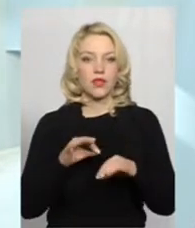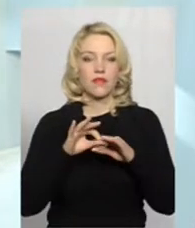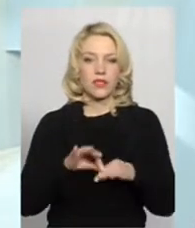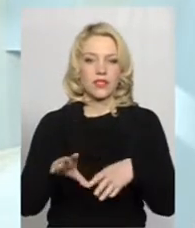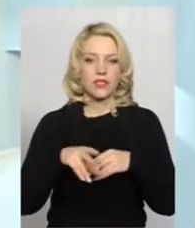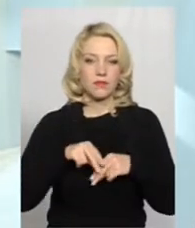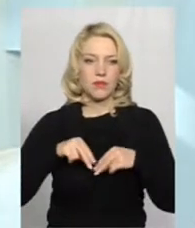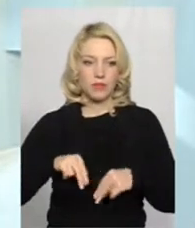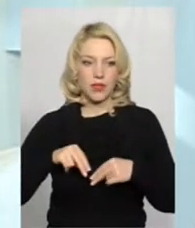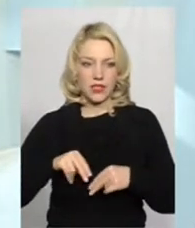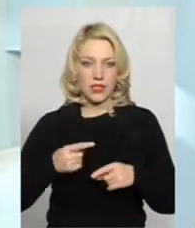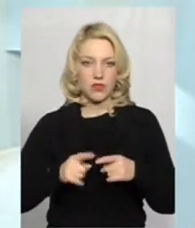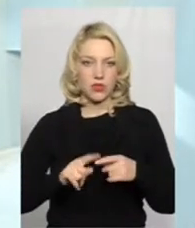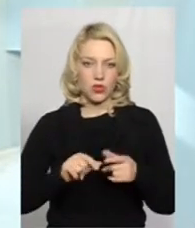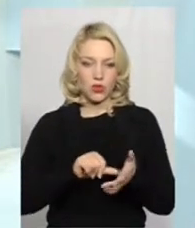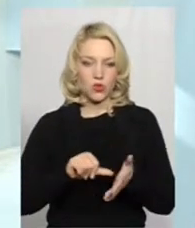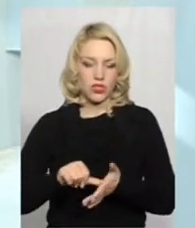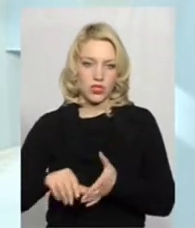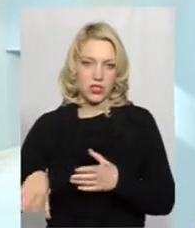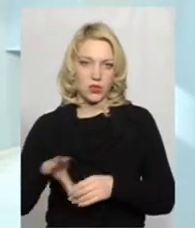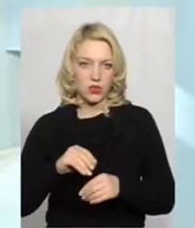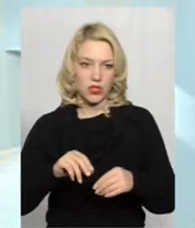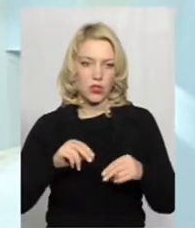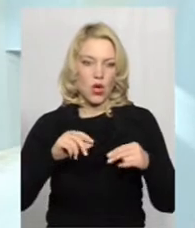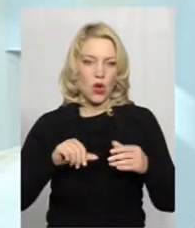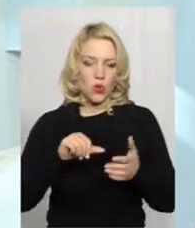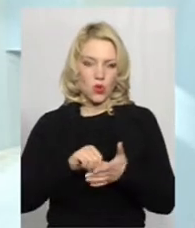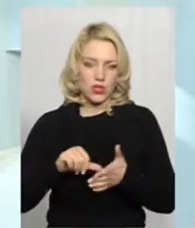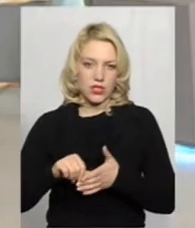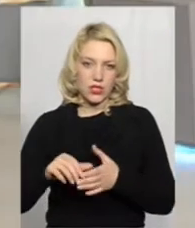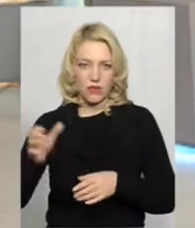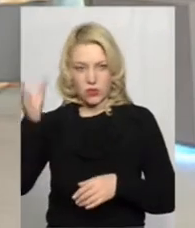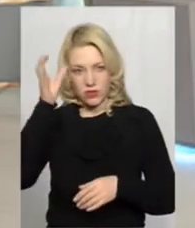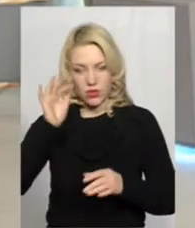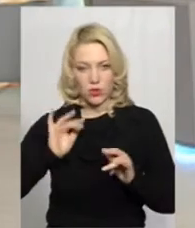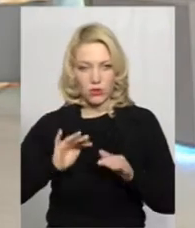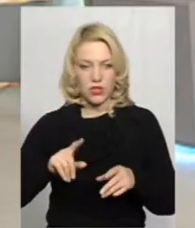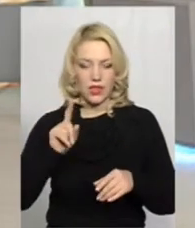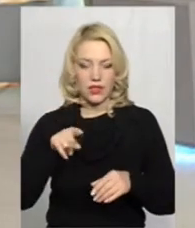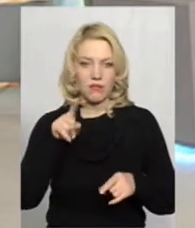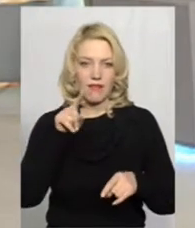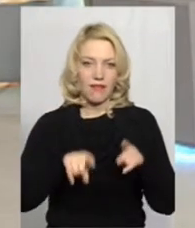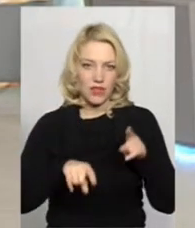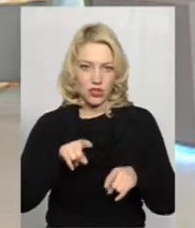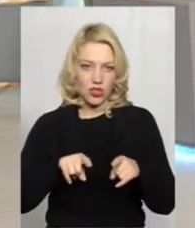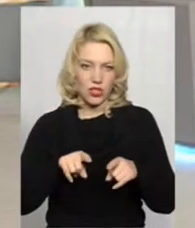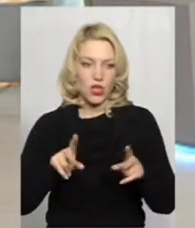ведеться співпраця оцих учасників, усіх учасників освітнього процесу, тим рідше зустрічається